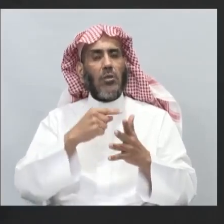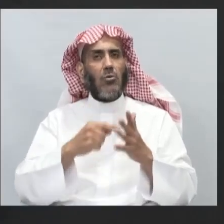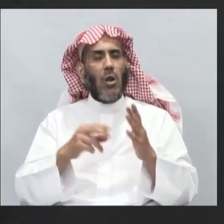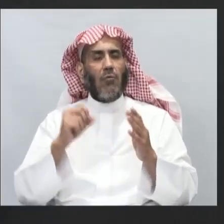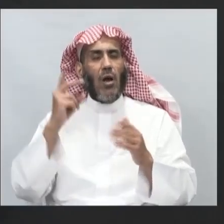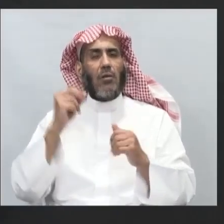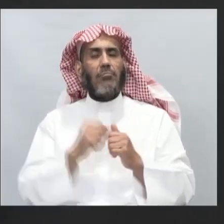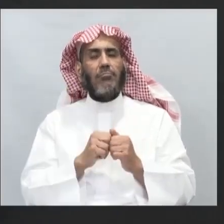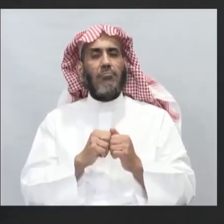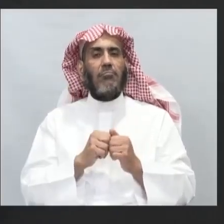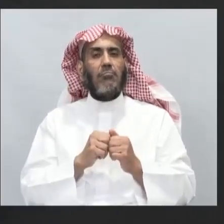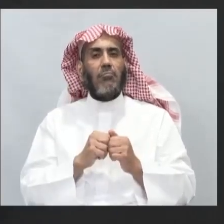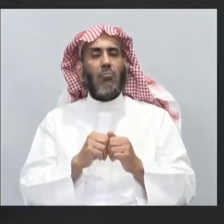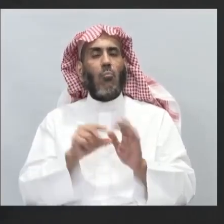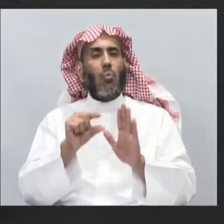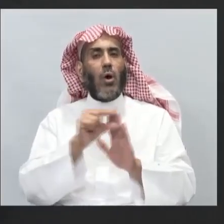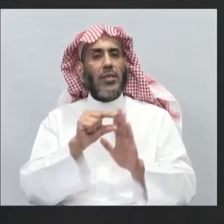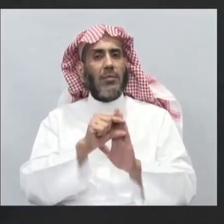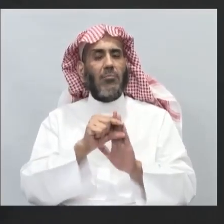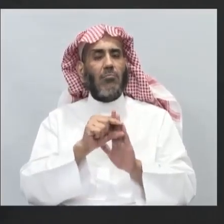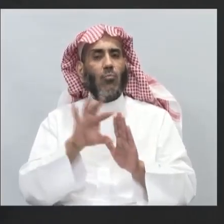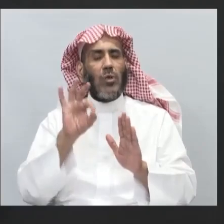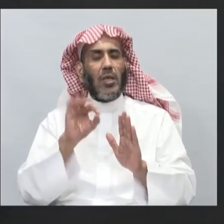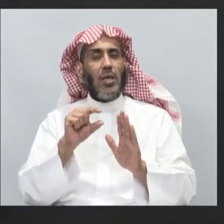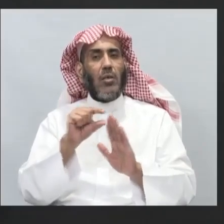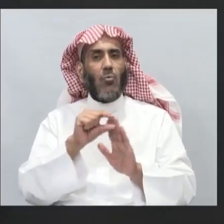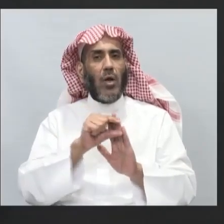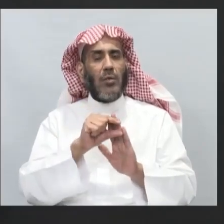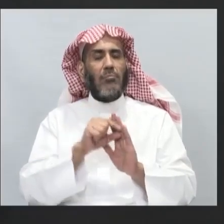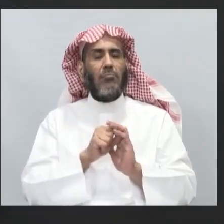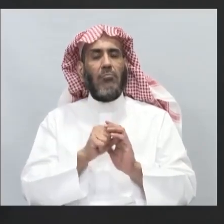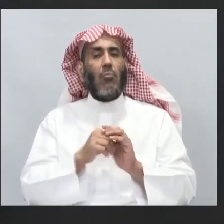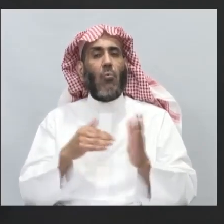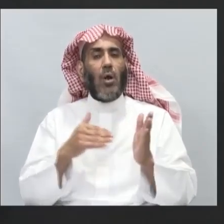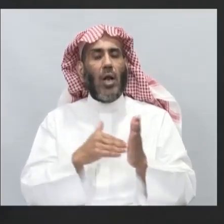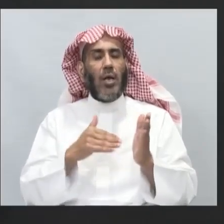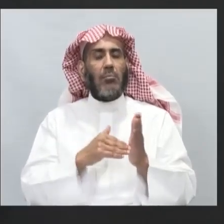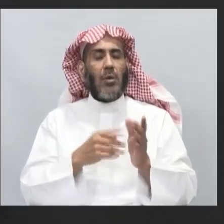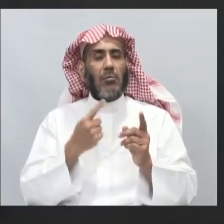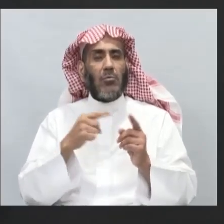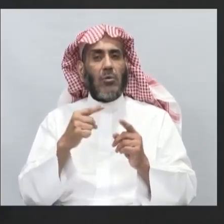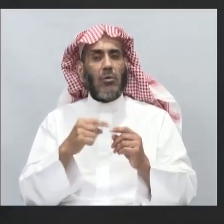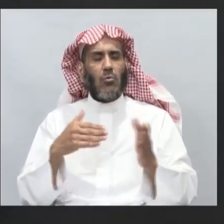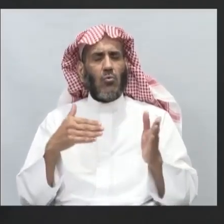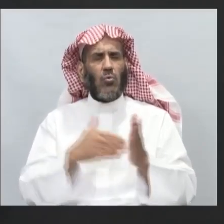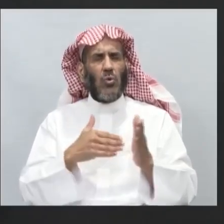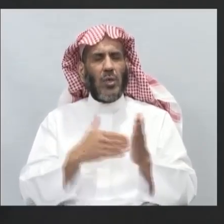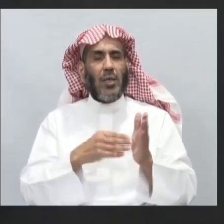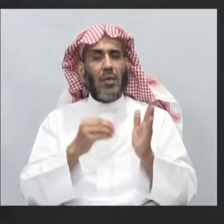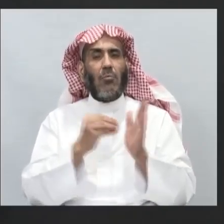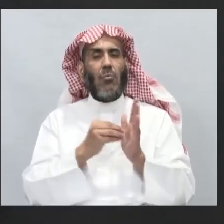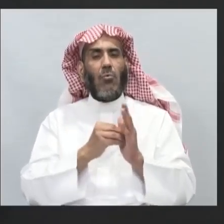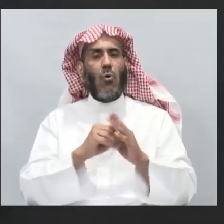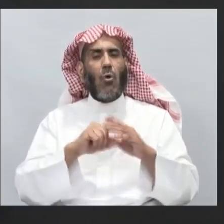افكارك وكذلك مقدمتك قبلها واختيارك للعنوان ايضا قبلها والخاتمه عندما تريد ان تنهي هذا الموضوع وكل